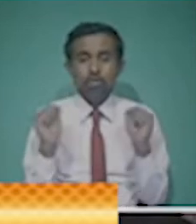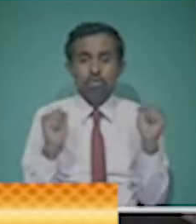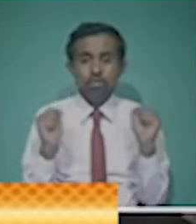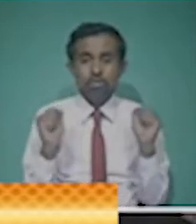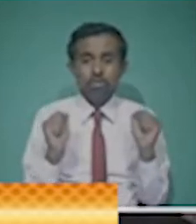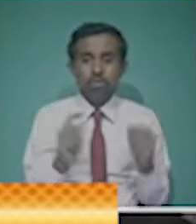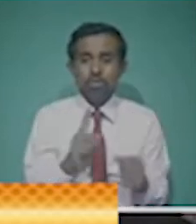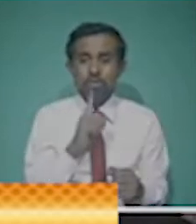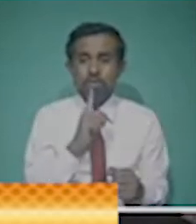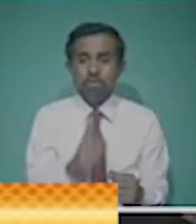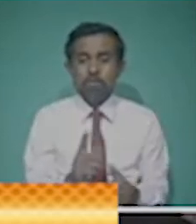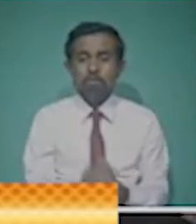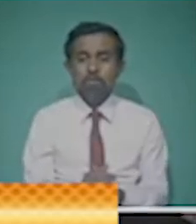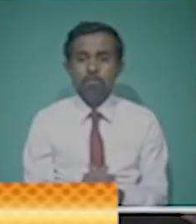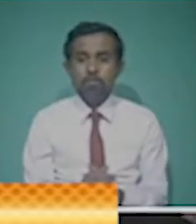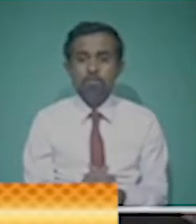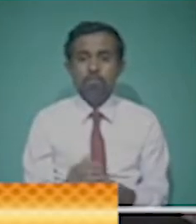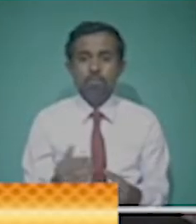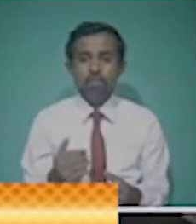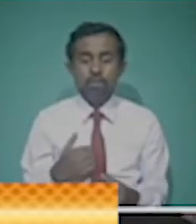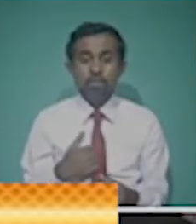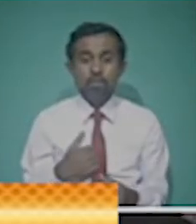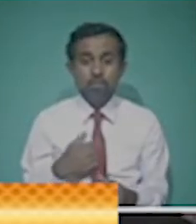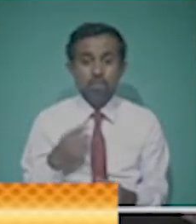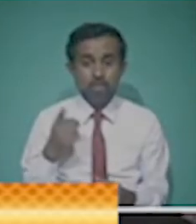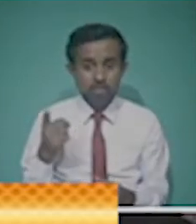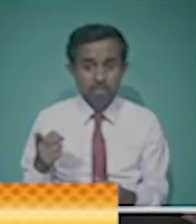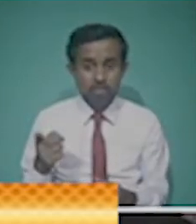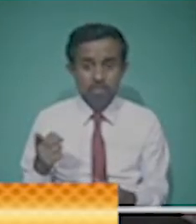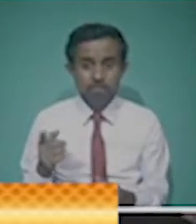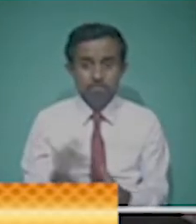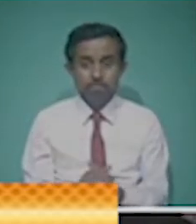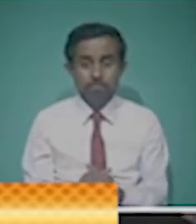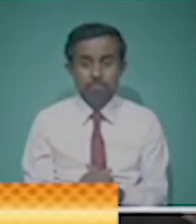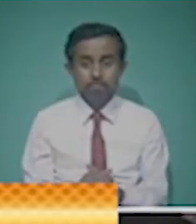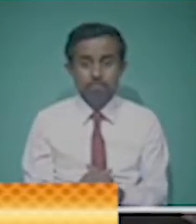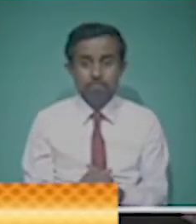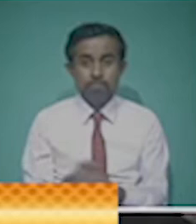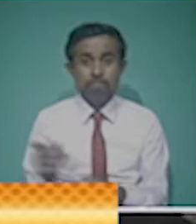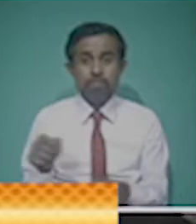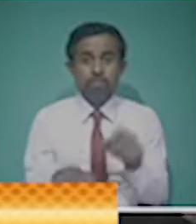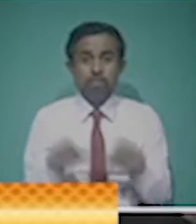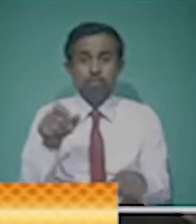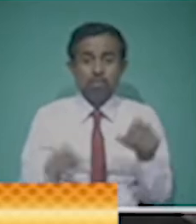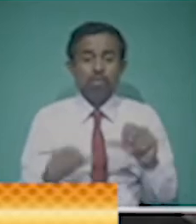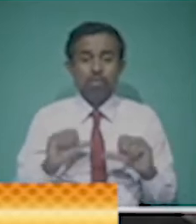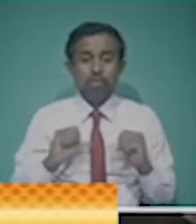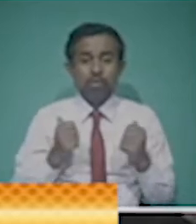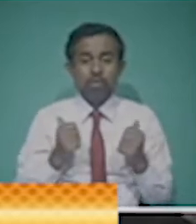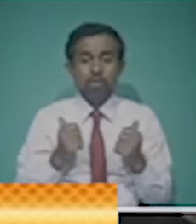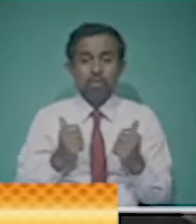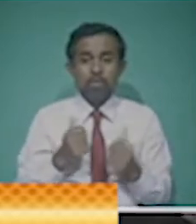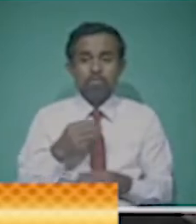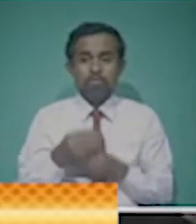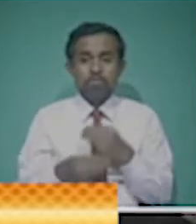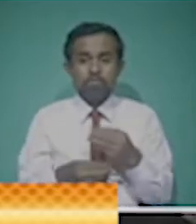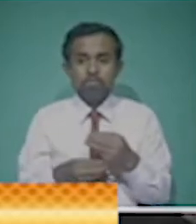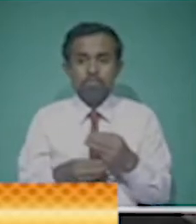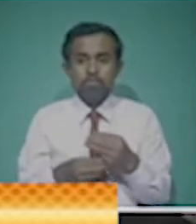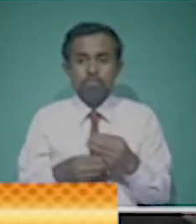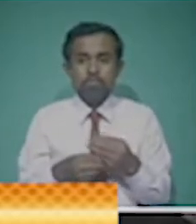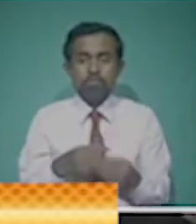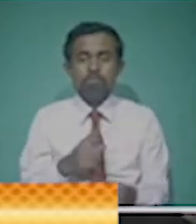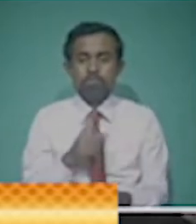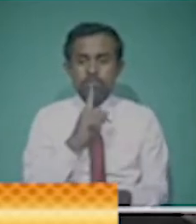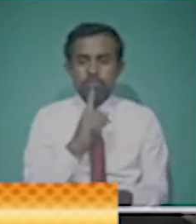வாழ்க்கை தரம் மிக மோசமாக இருக்கின்ற காரணத்தினால்தான். இன்று நாங்கள் எந்த ஹை கமிஷன் எம்பசிக்கு போய் பேசினாலும் இந்த மக்களுடைய